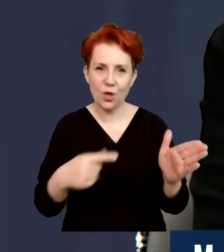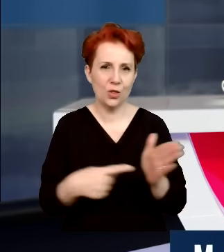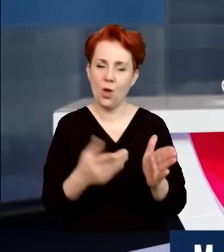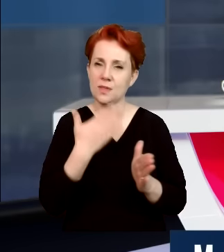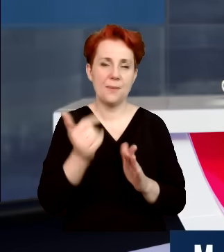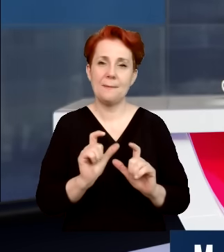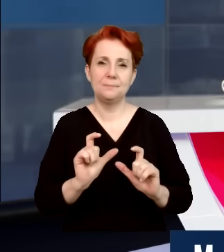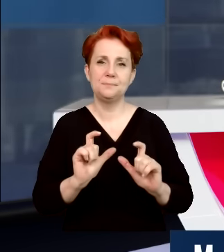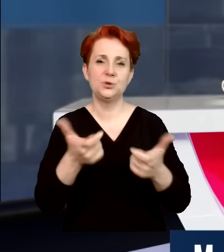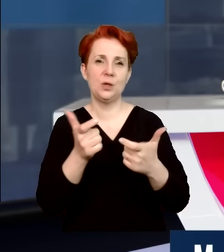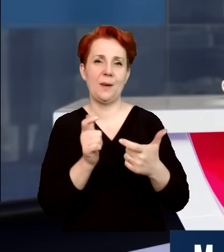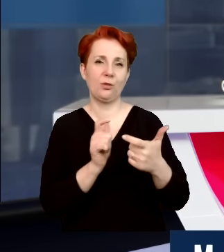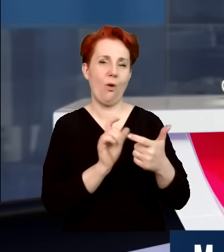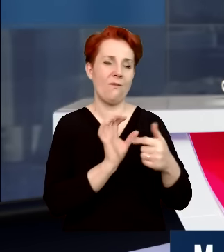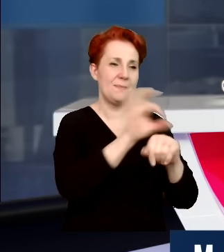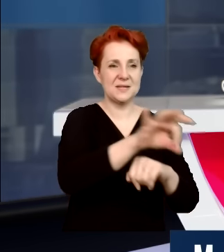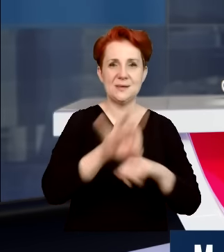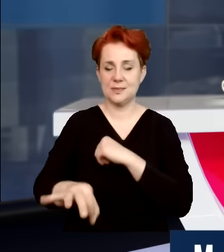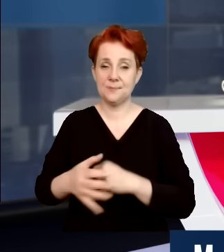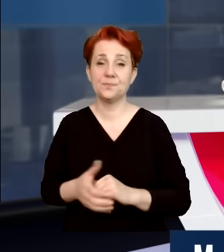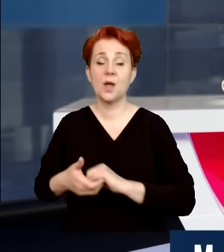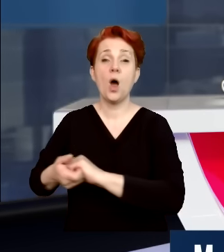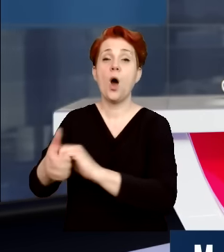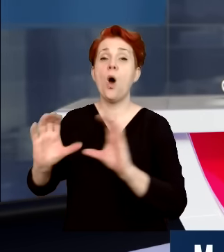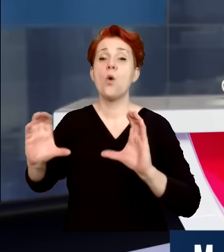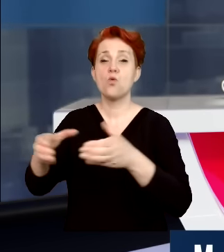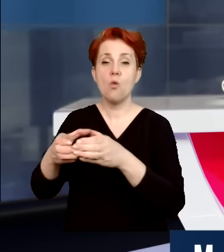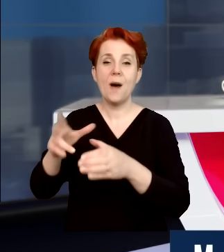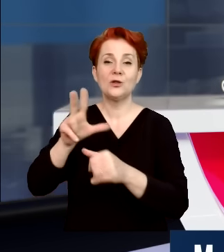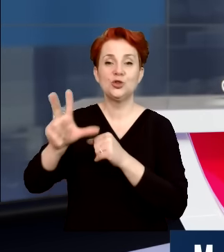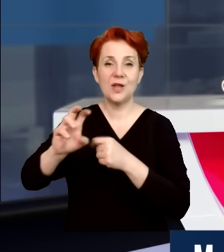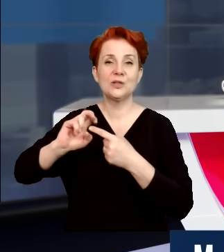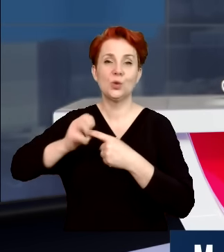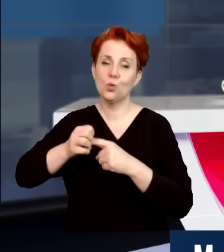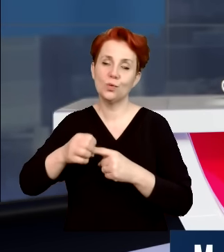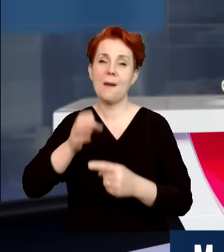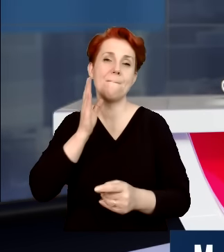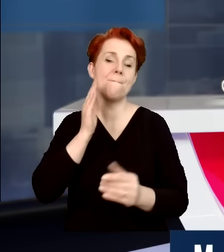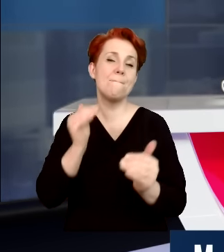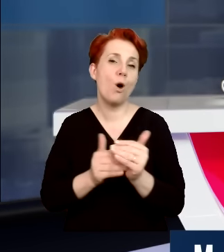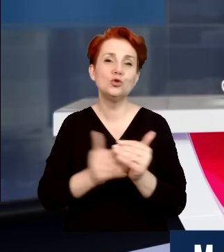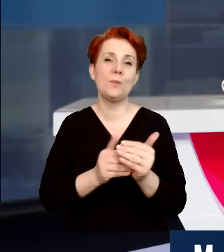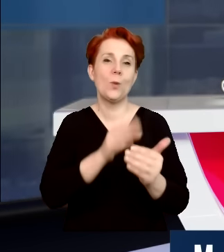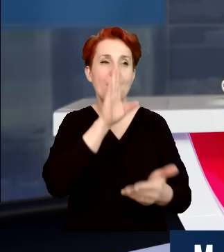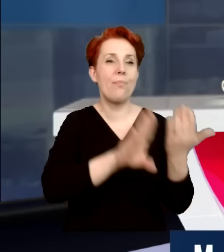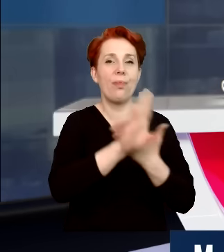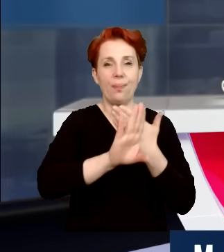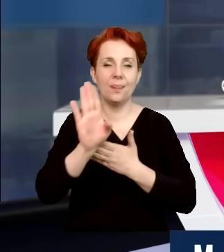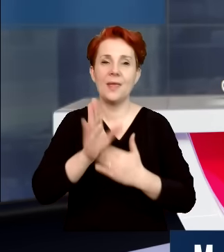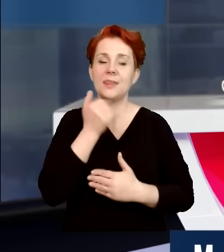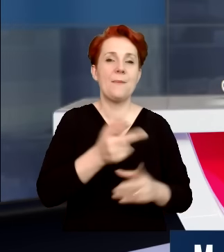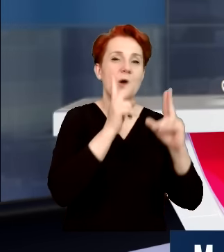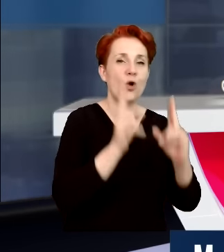strzały. Obóz koalicji 13 grudnia potrzebuje igrzysk. Nie ma konkretów, nie ma realizacji obietnic, nie ma